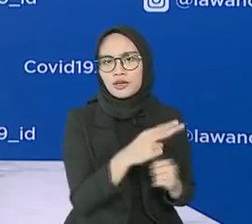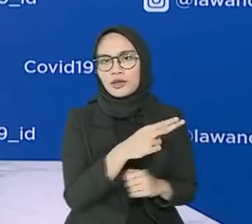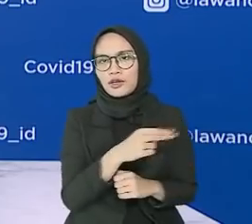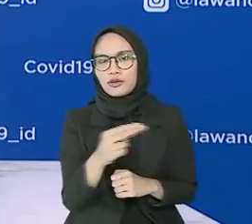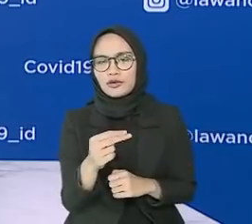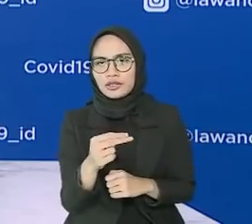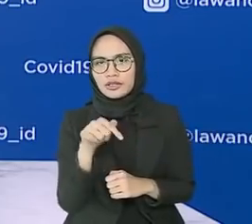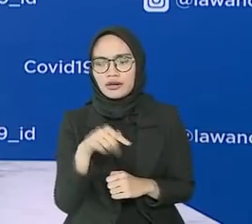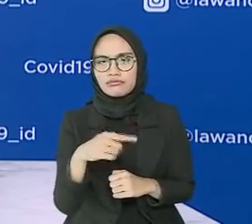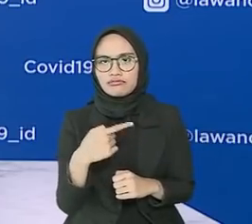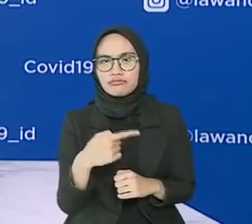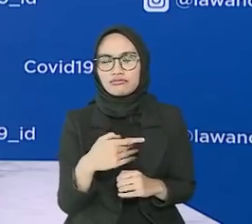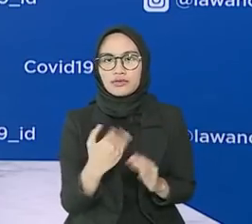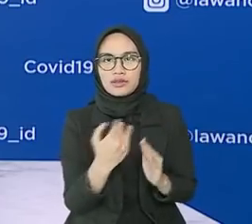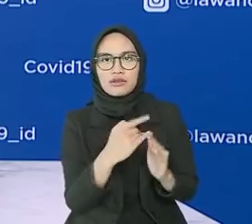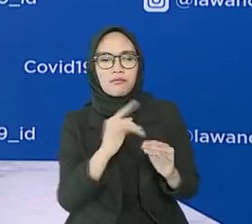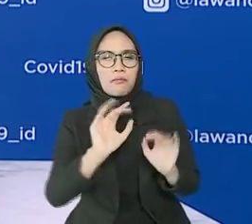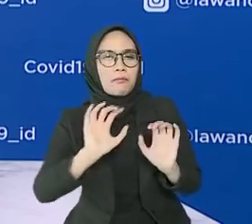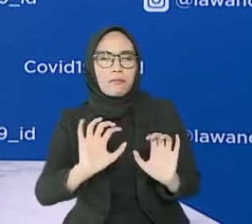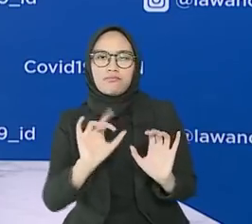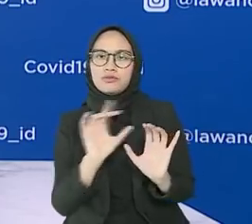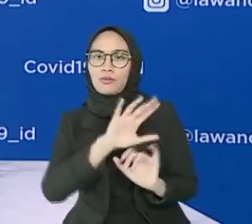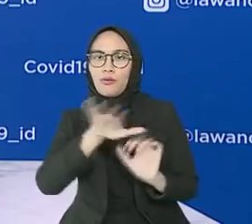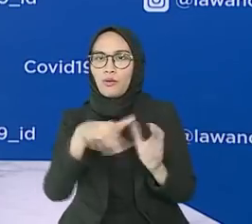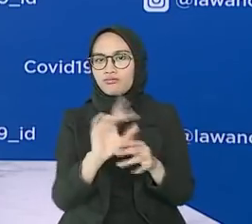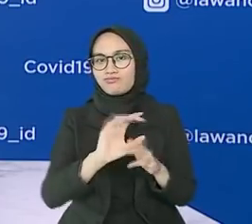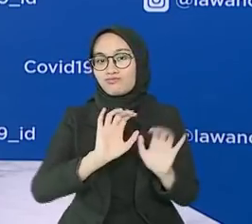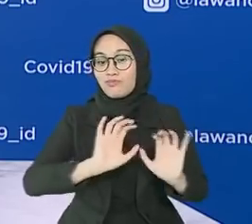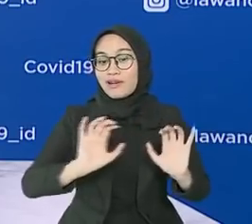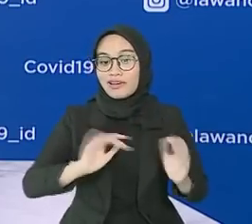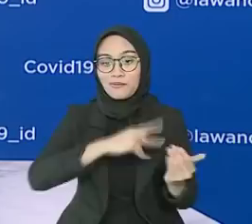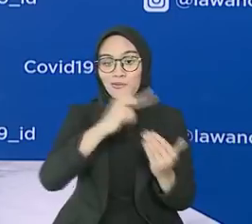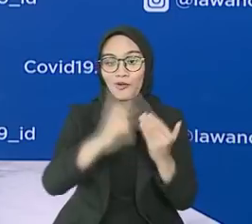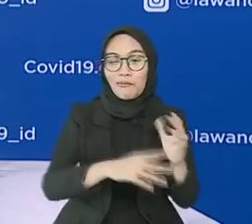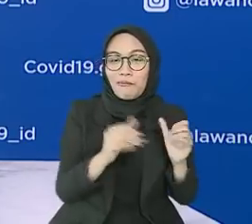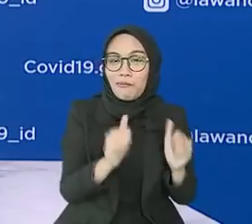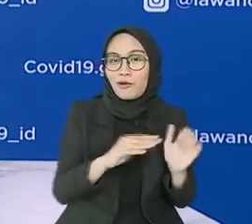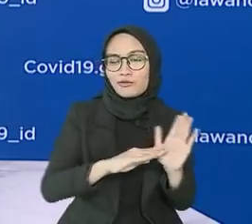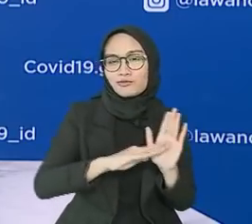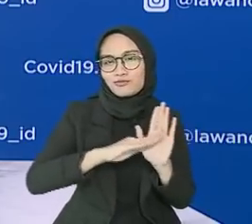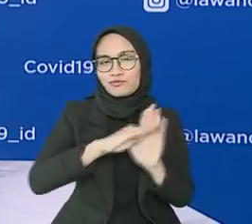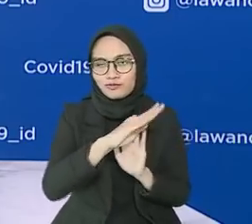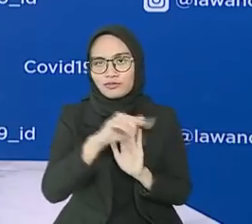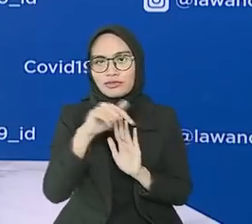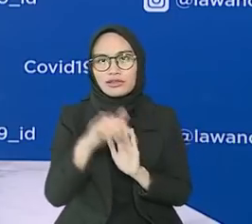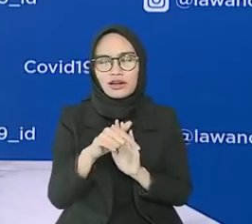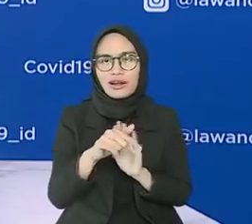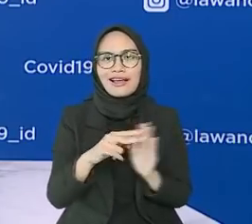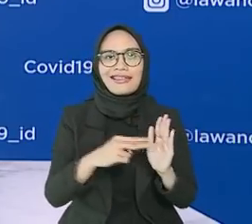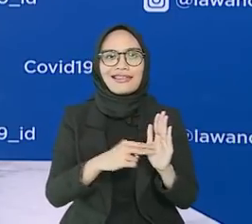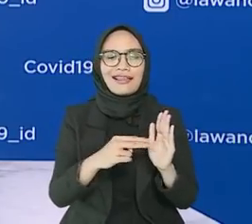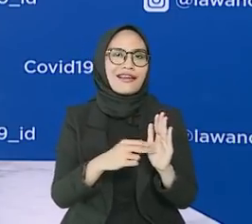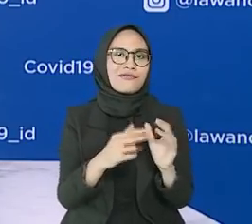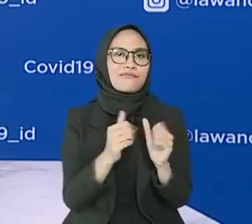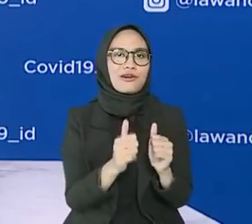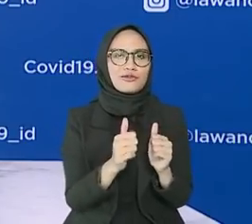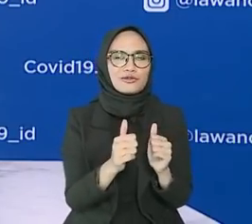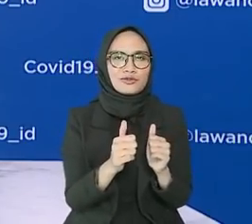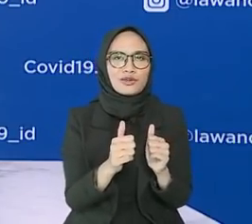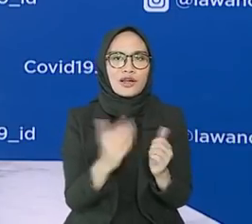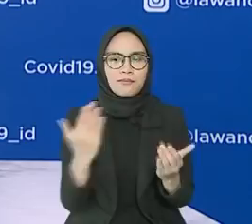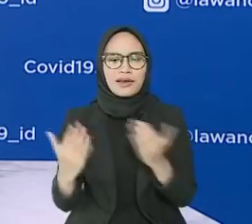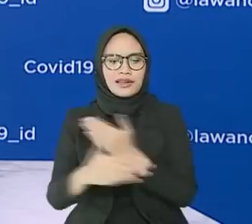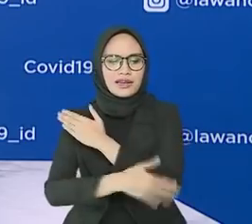41, naik dari peringkat 54. Kenaikan ini juga menempatkan Indonesia di peringkat tertinggi di antara